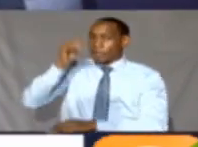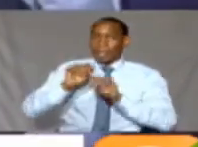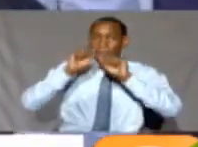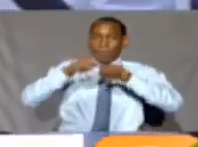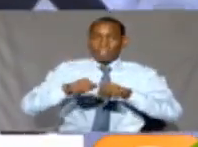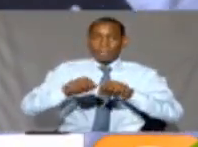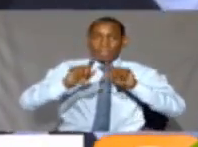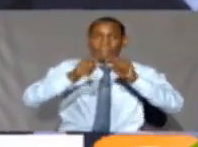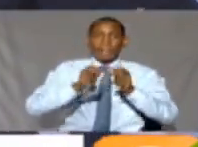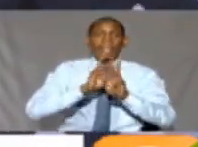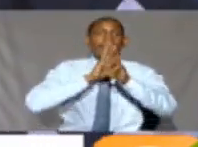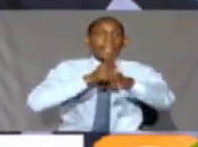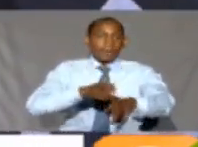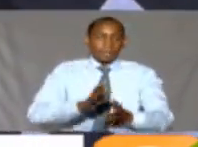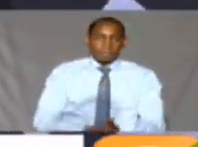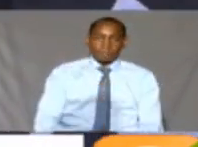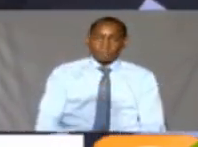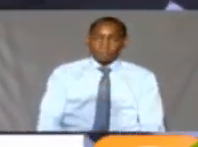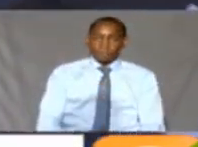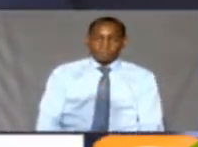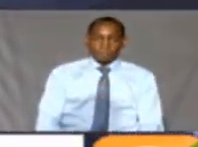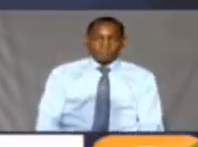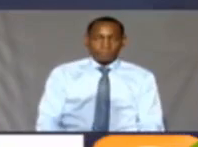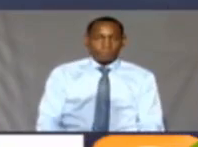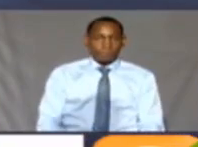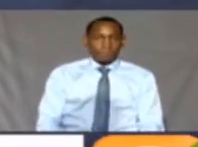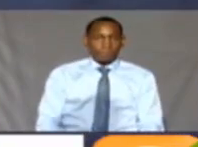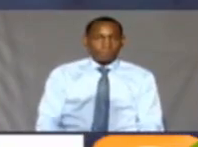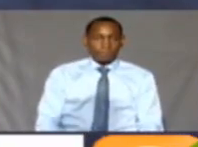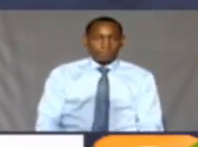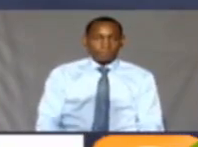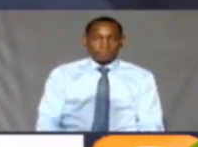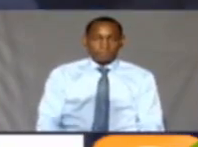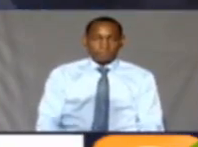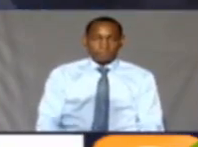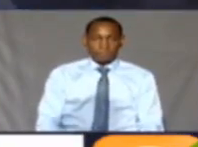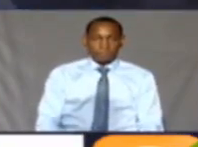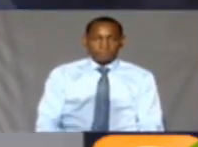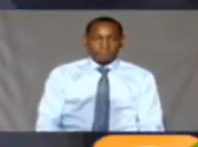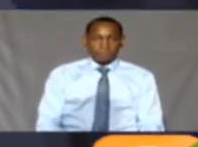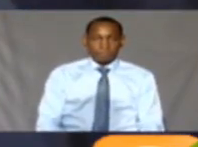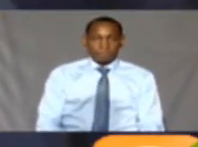kufunja.